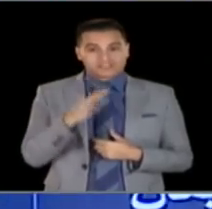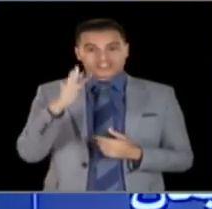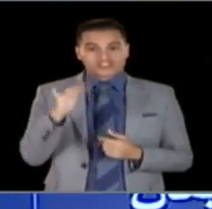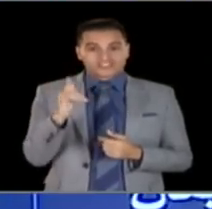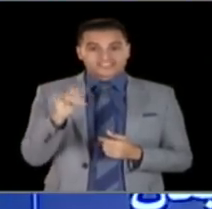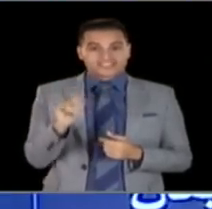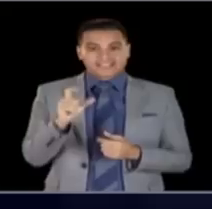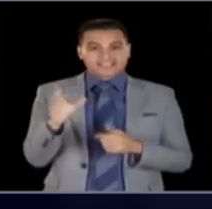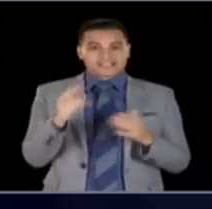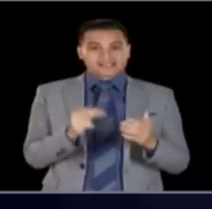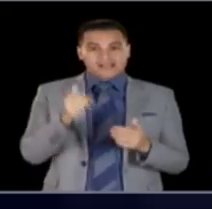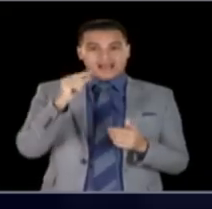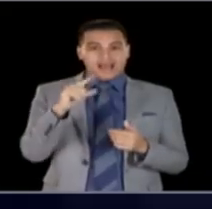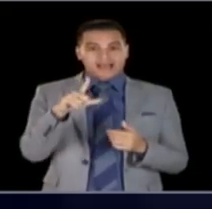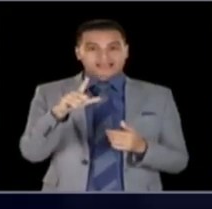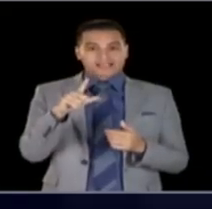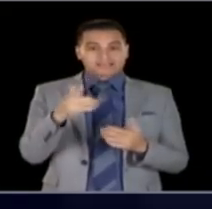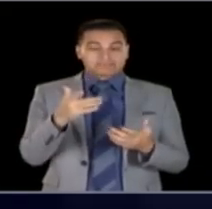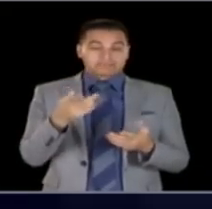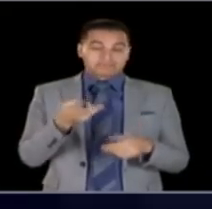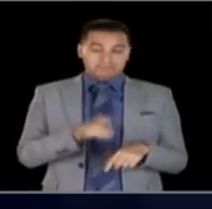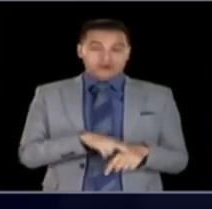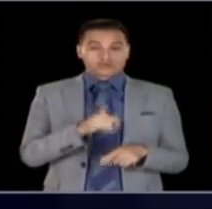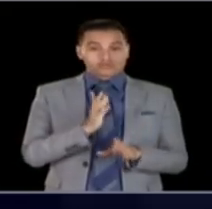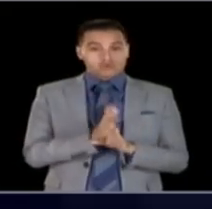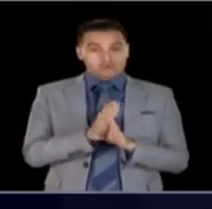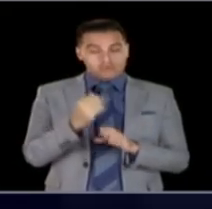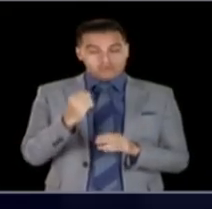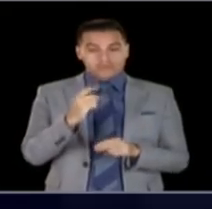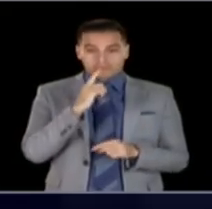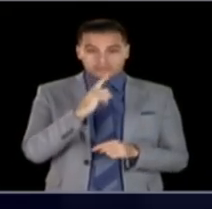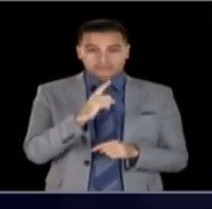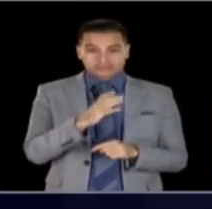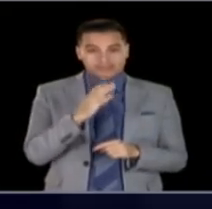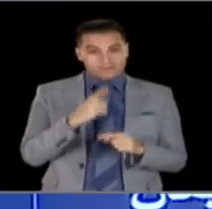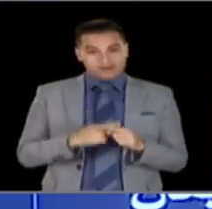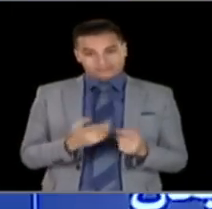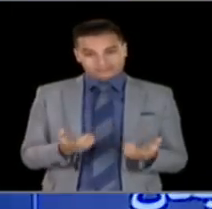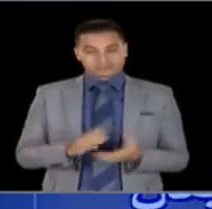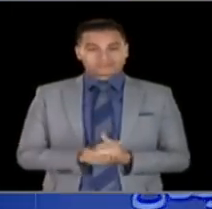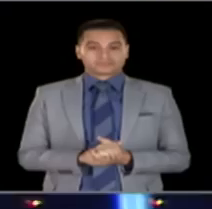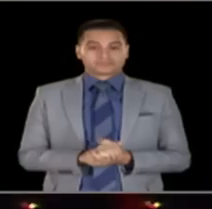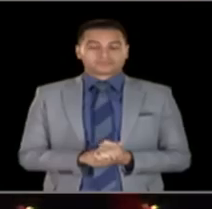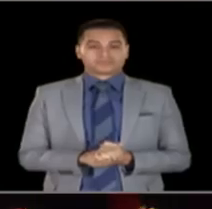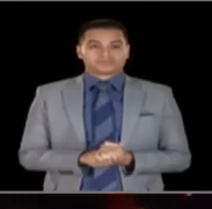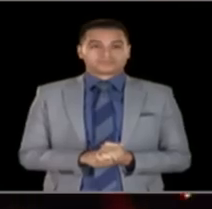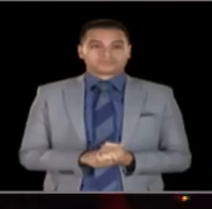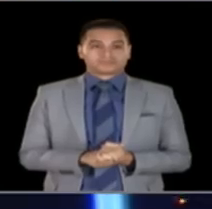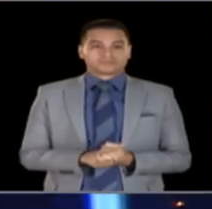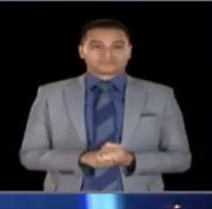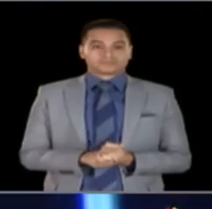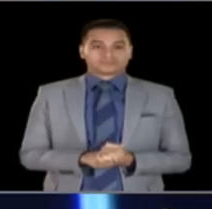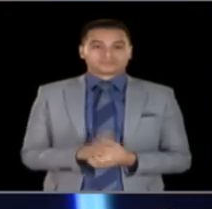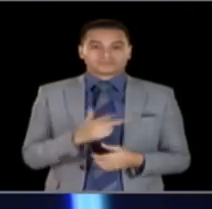شيرين عادل. شيرين عادل برضو مخرجة مهمة جدا، ولكن إجابة خاطئة.